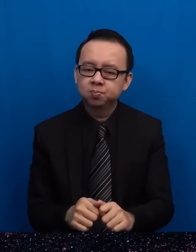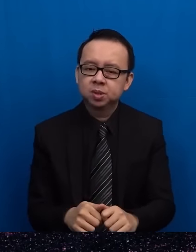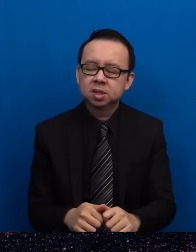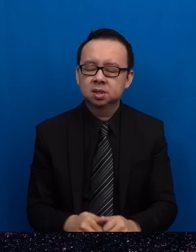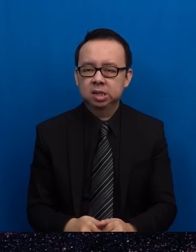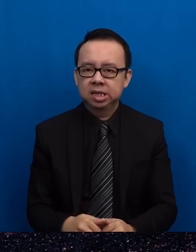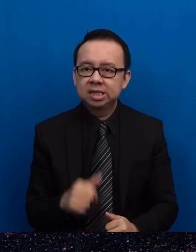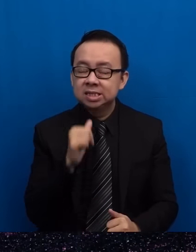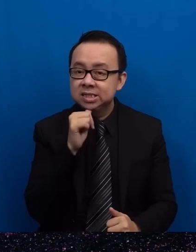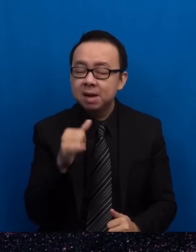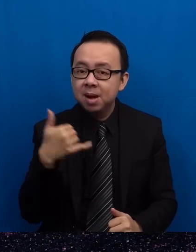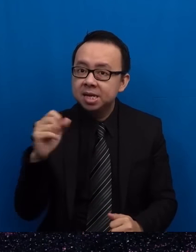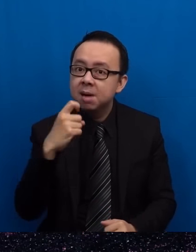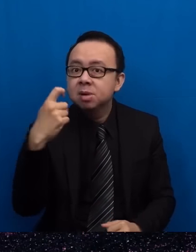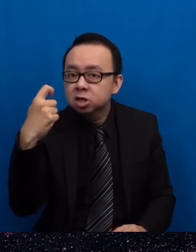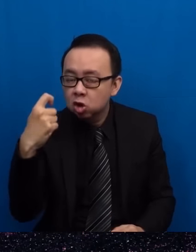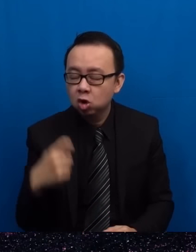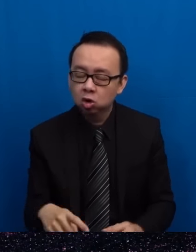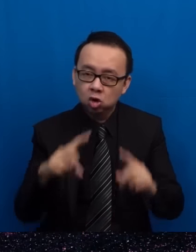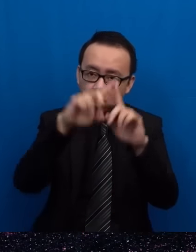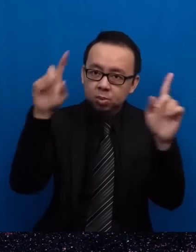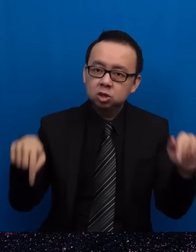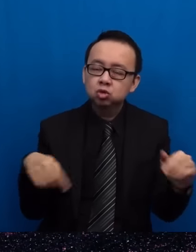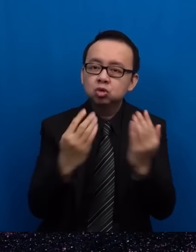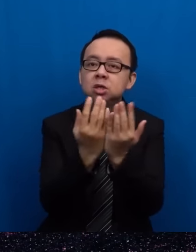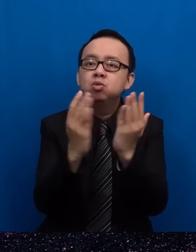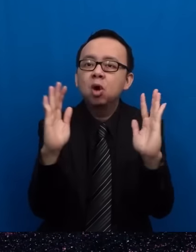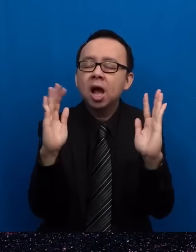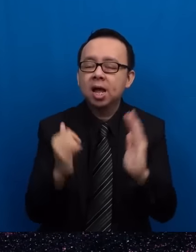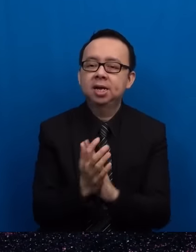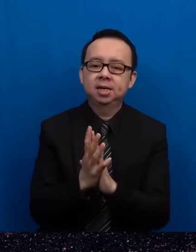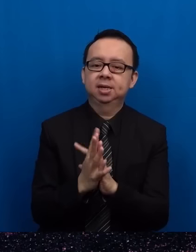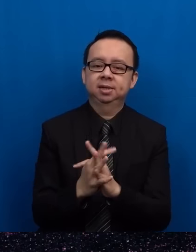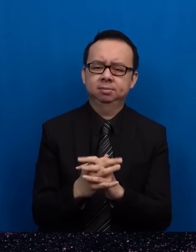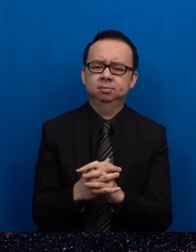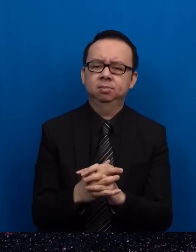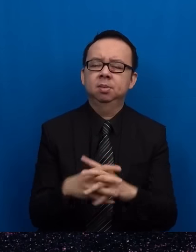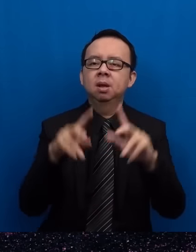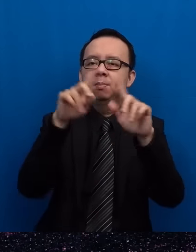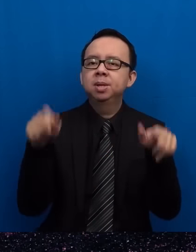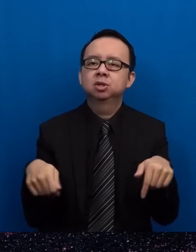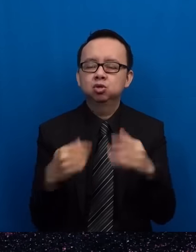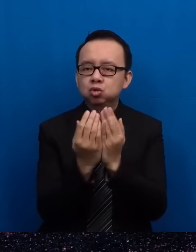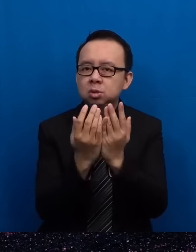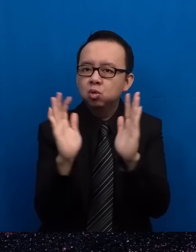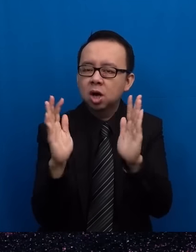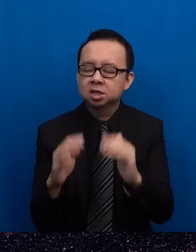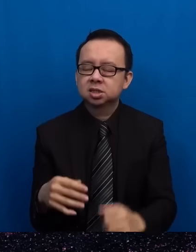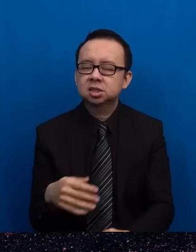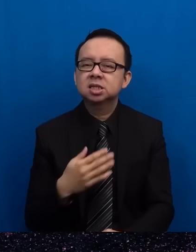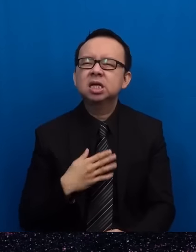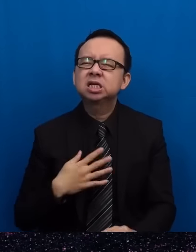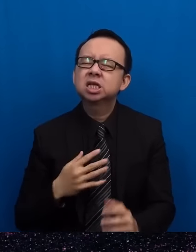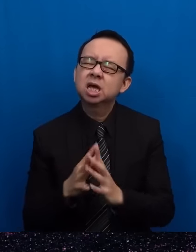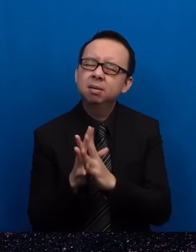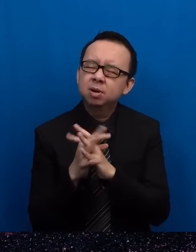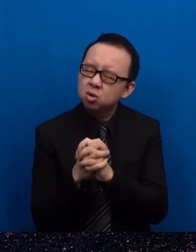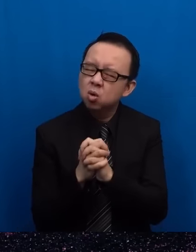mengetok, baginya pintu dibukakan. Door opened. I pray, saya berdoa.